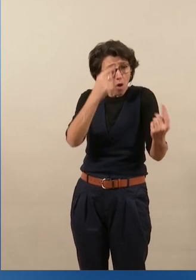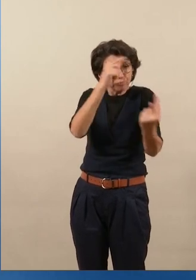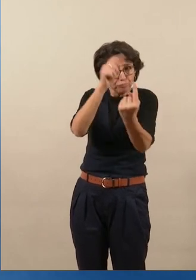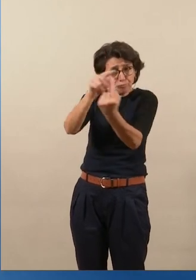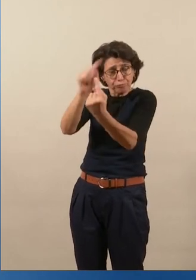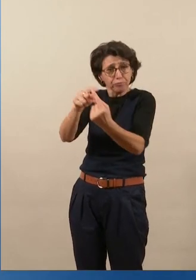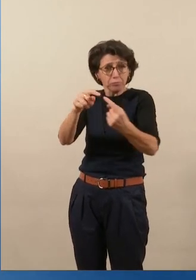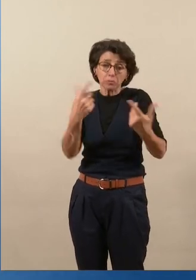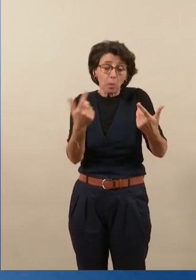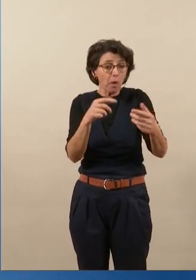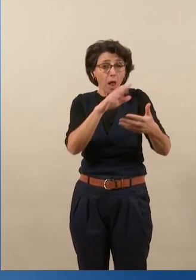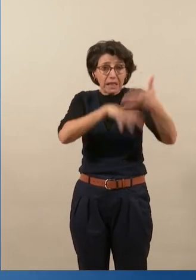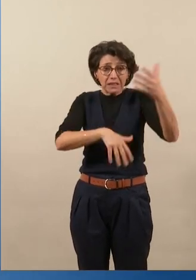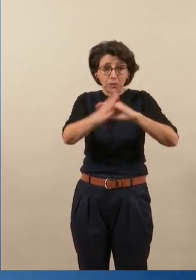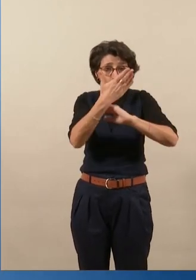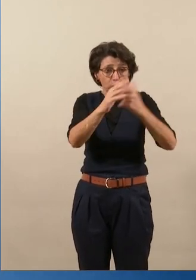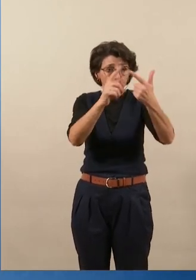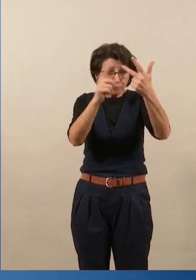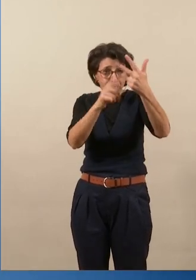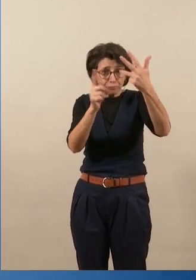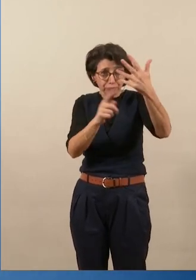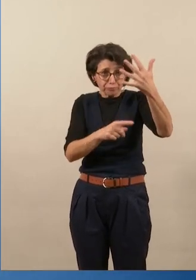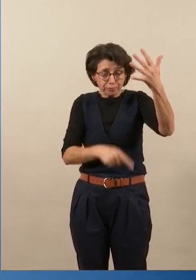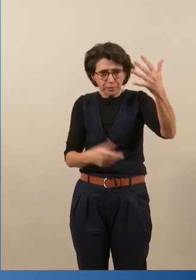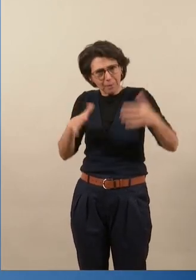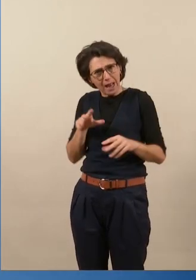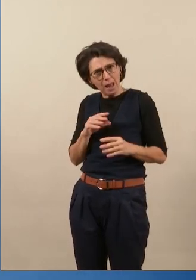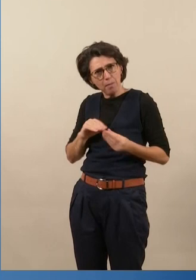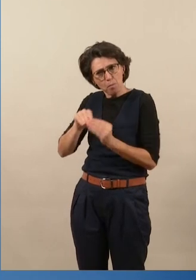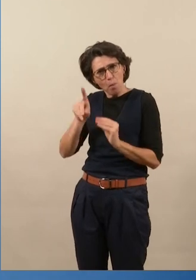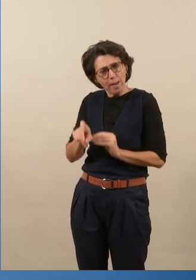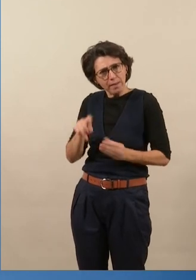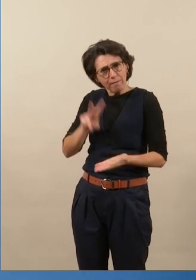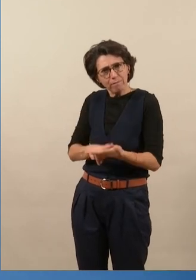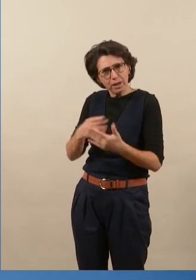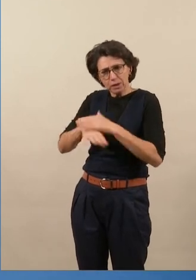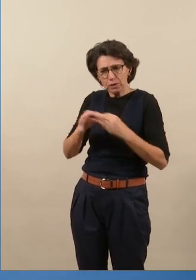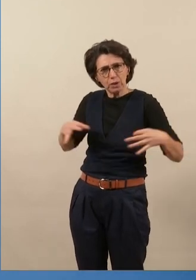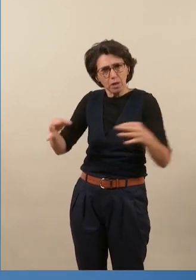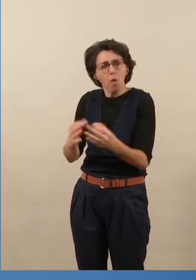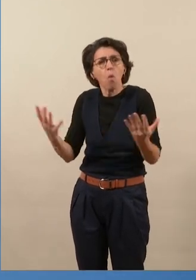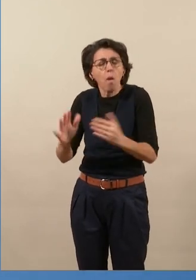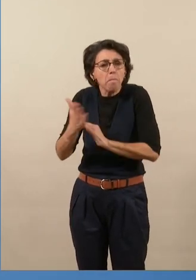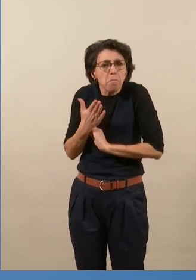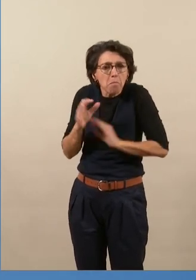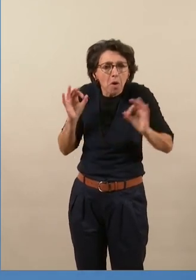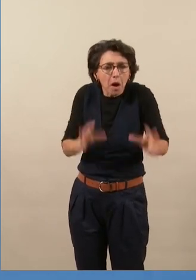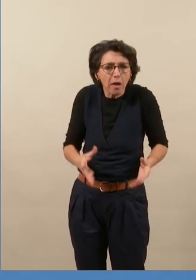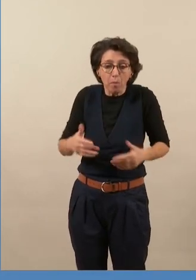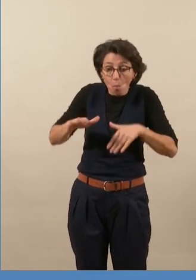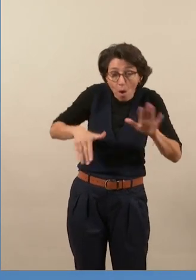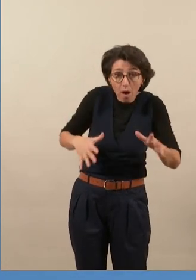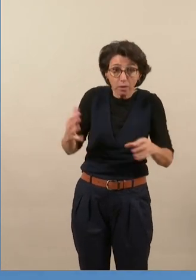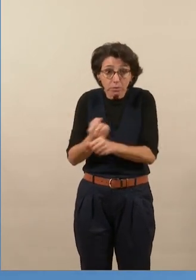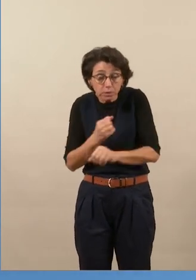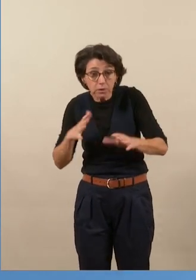sans nous présent les problématiques de notre territoire les moyens les jalons les perspectives pour opérer